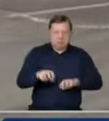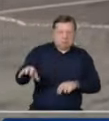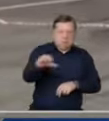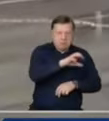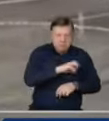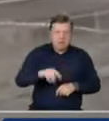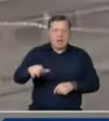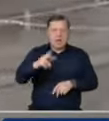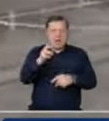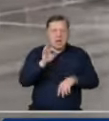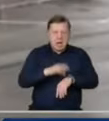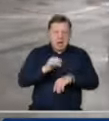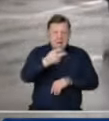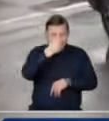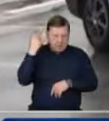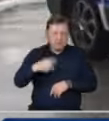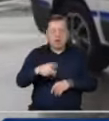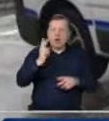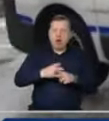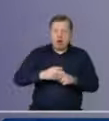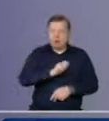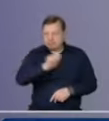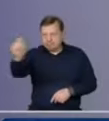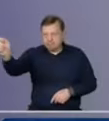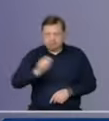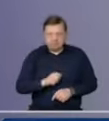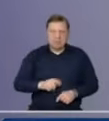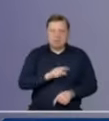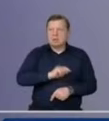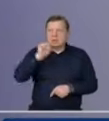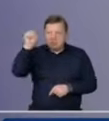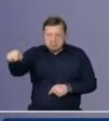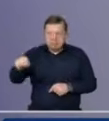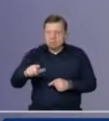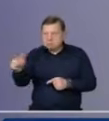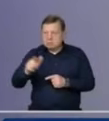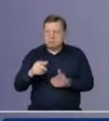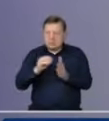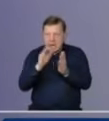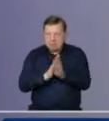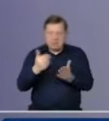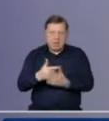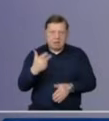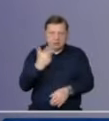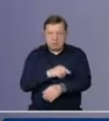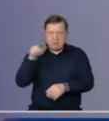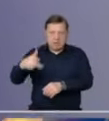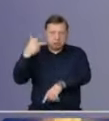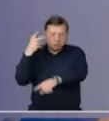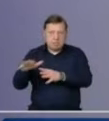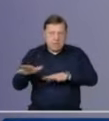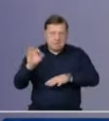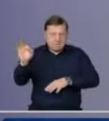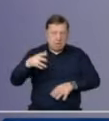lekarz i pielęgniarka, którzy muszą dojechać do chorego. Zakwalifikować go do szczepienia, podać mu szczepionkę i potem